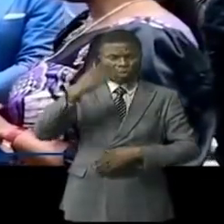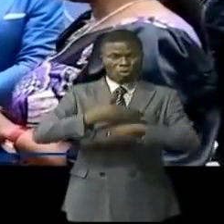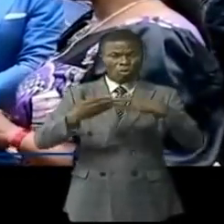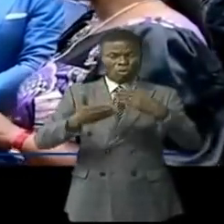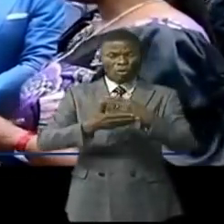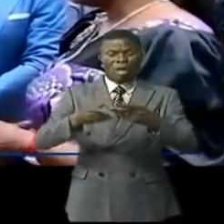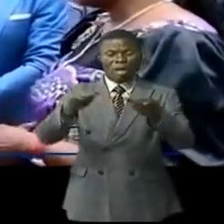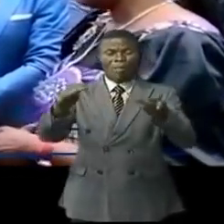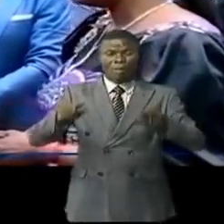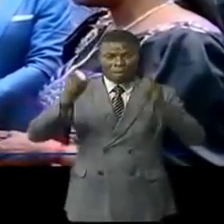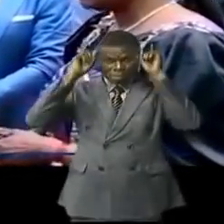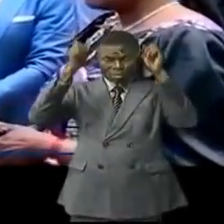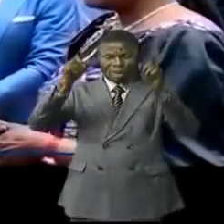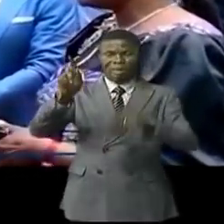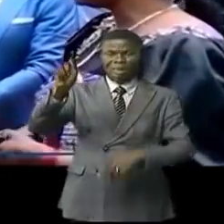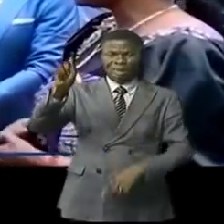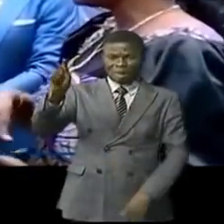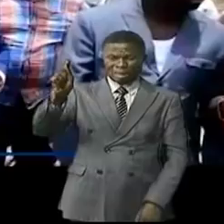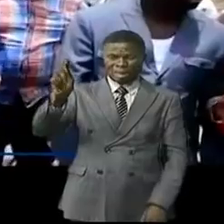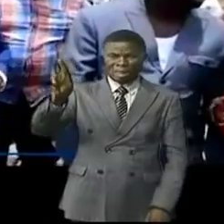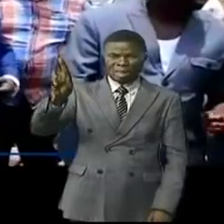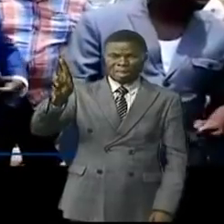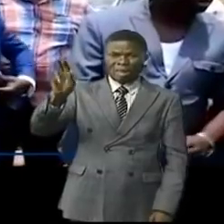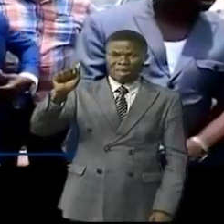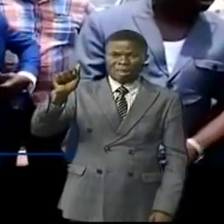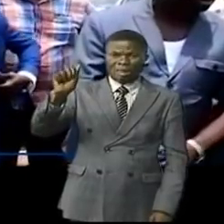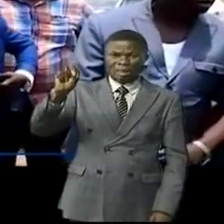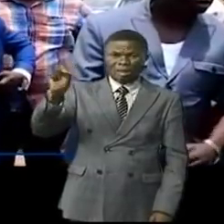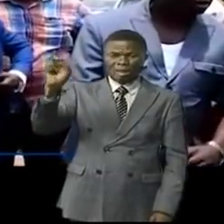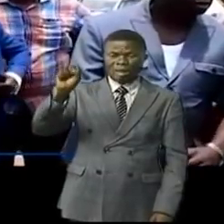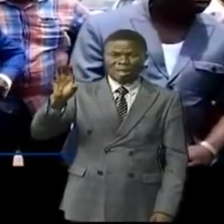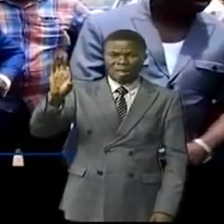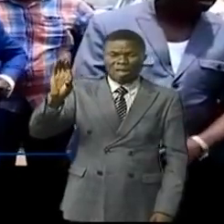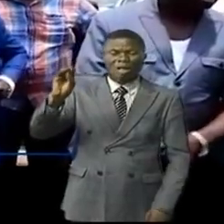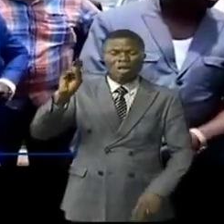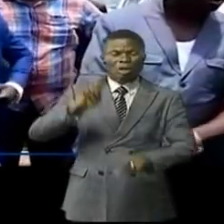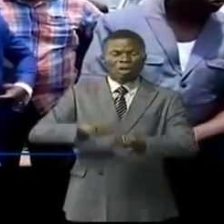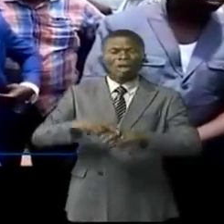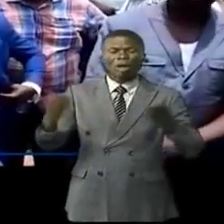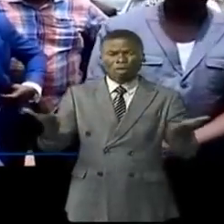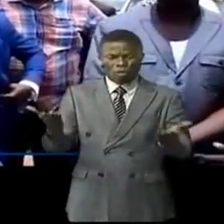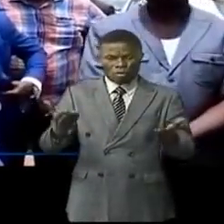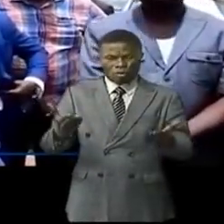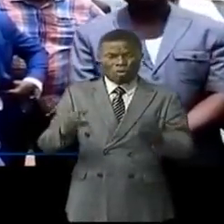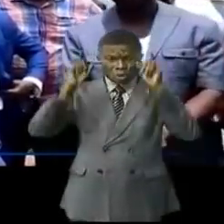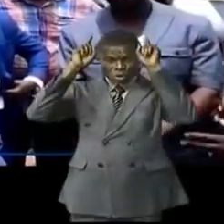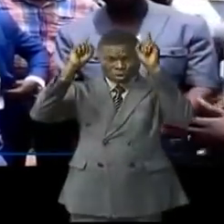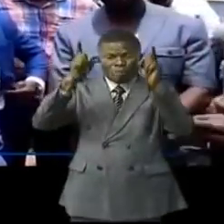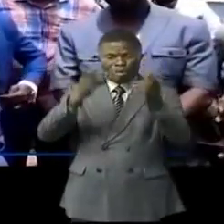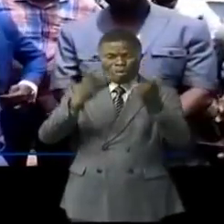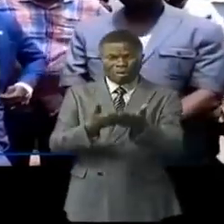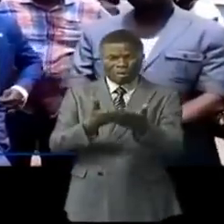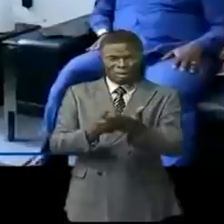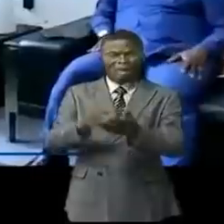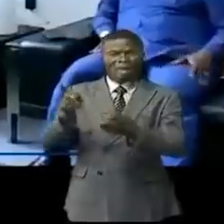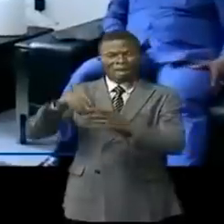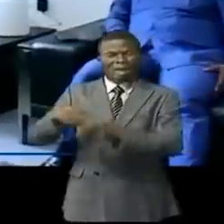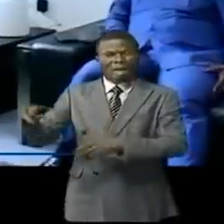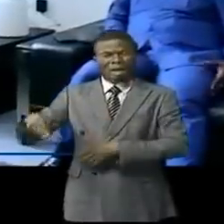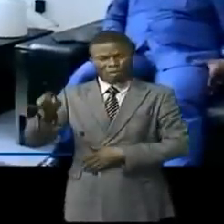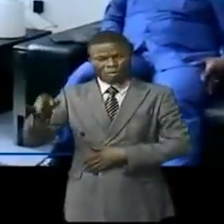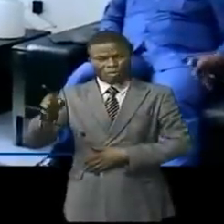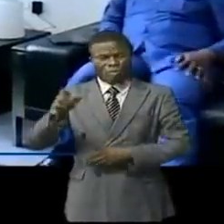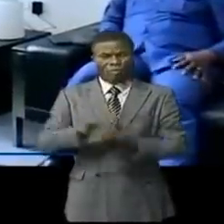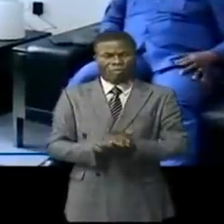Transco qui sera opérationnel dans les tout prochains jours. Au Lualaba, ceci pour le transport intercommunal et de l'intérieur de la province. Les